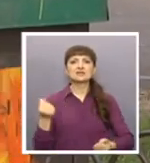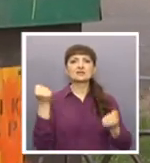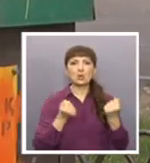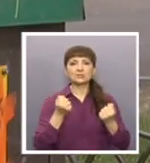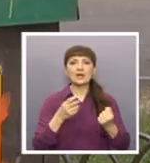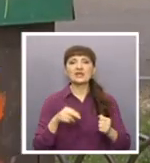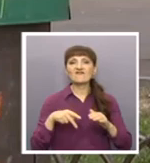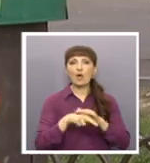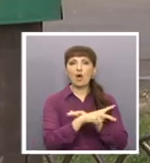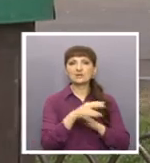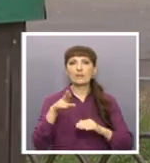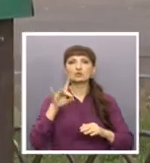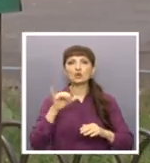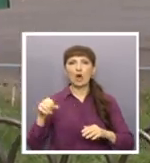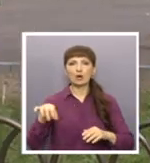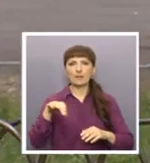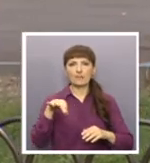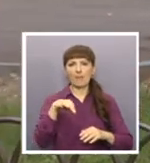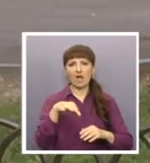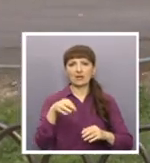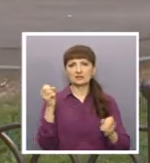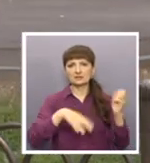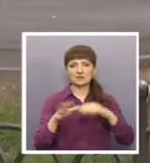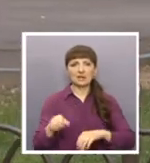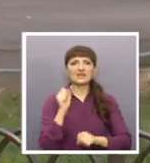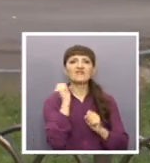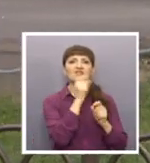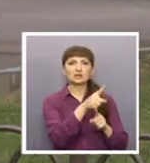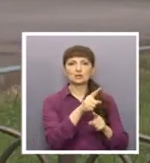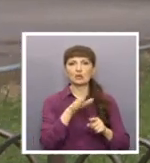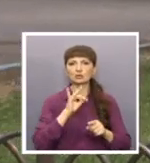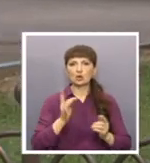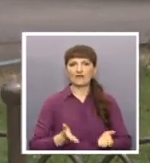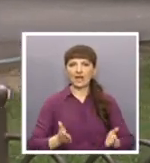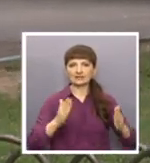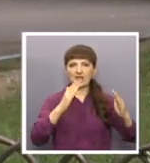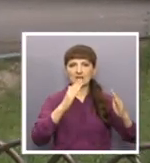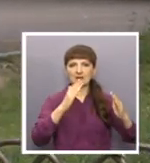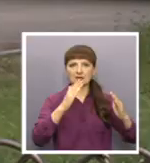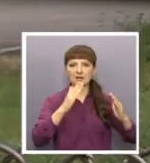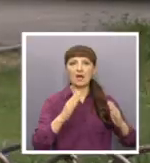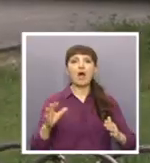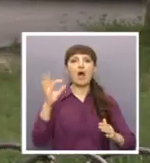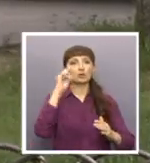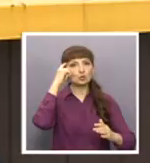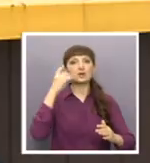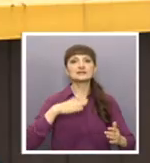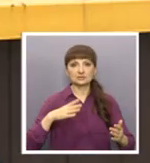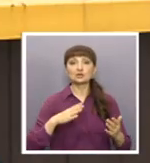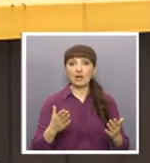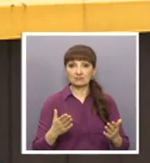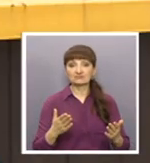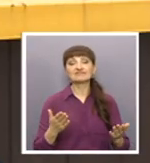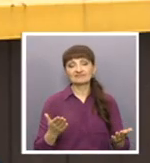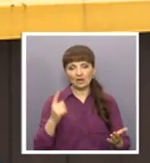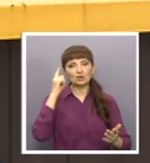мусор. Казалось бы, что в этом такого? Собрать пакет и отнести до ближайшего контейнера. И о чем здесь задумываться? А хотя